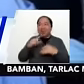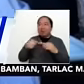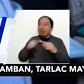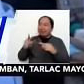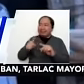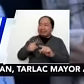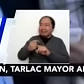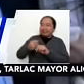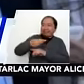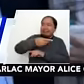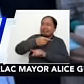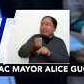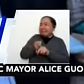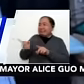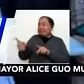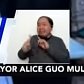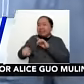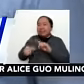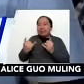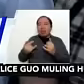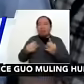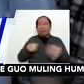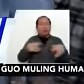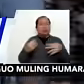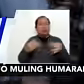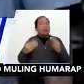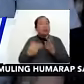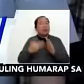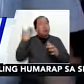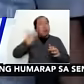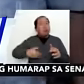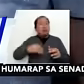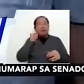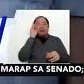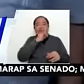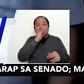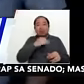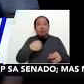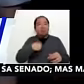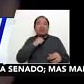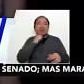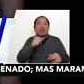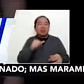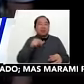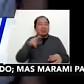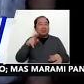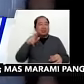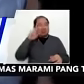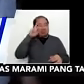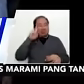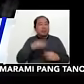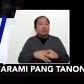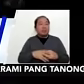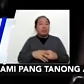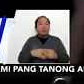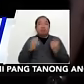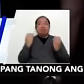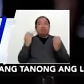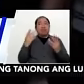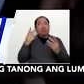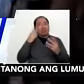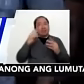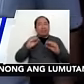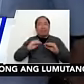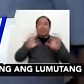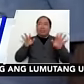Filipino at lalonglalo na po hindi pa ako spy Marami mang nilinaw at itinama sa kanyang ikalawang pag harap sa senado git ng Campo ni